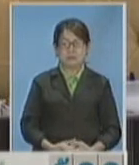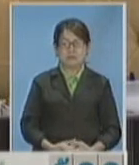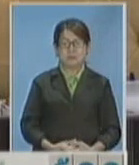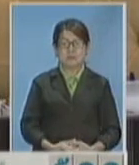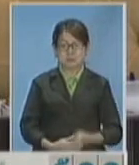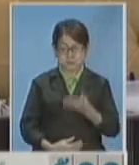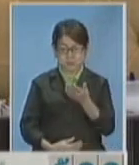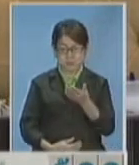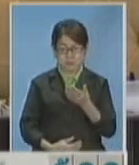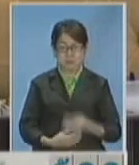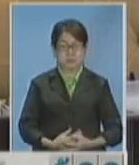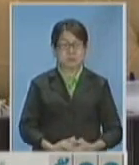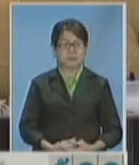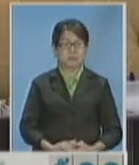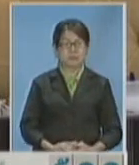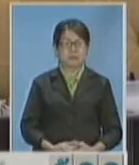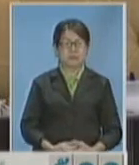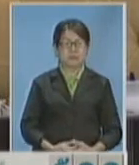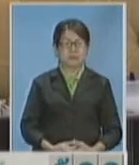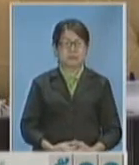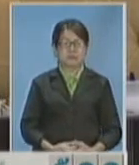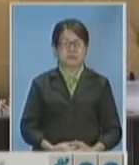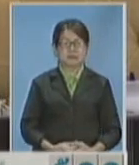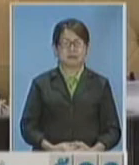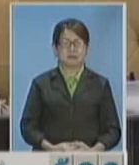ท่านจุลินยกมือครับท่าน